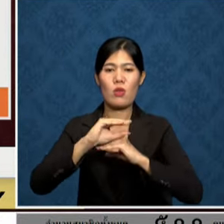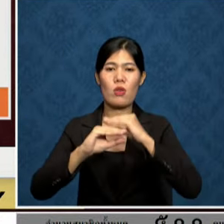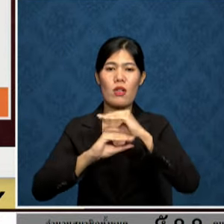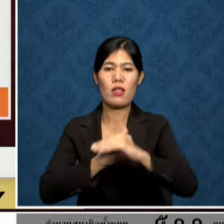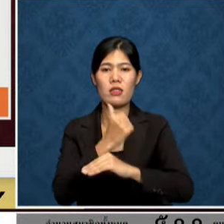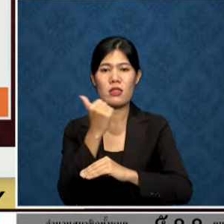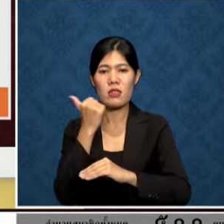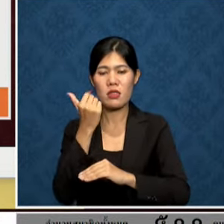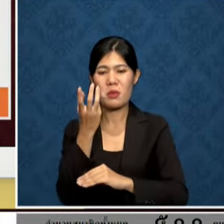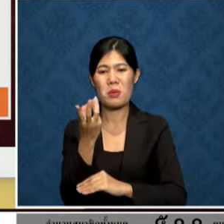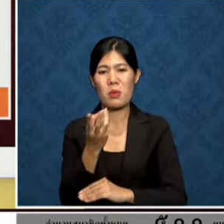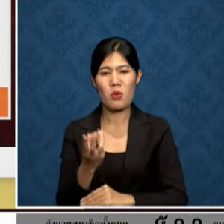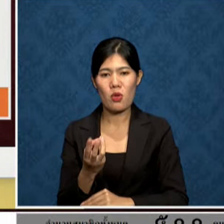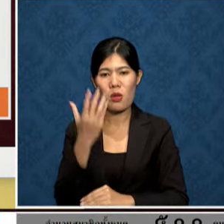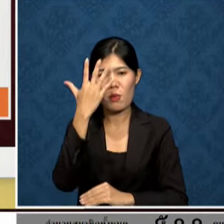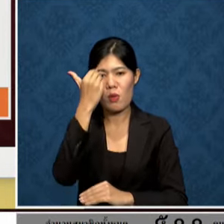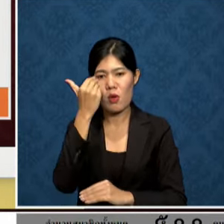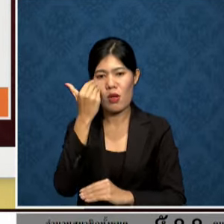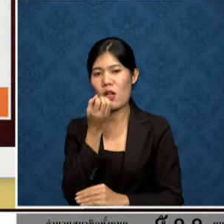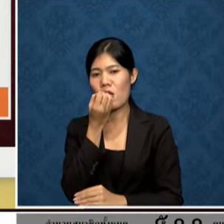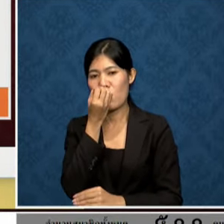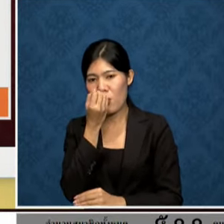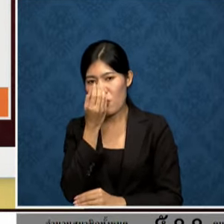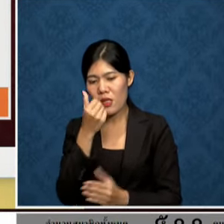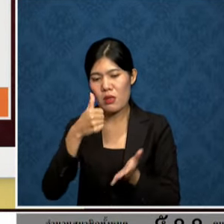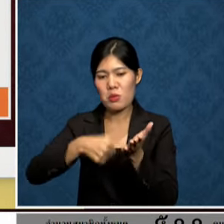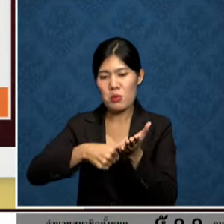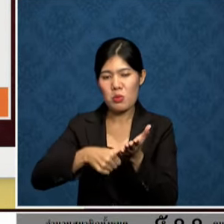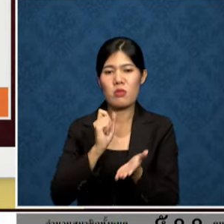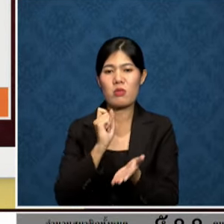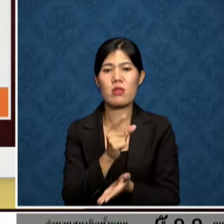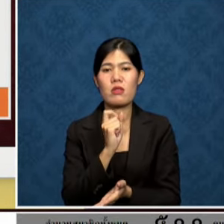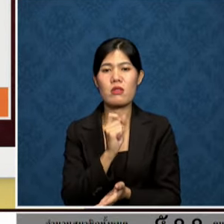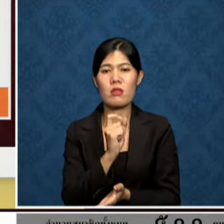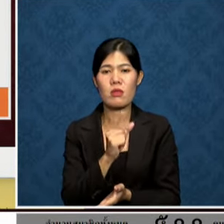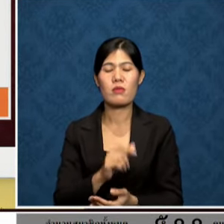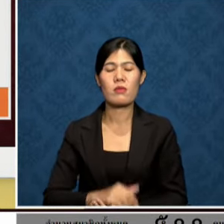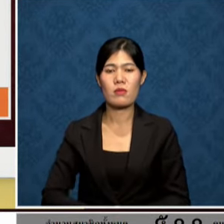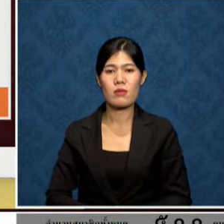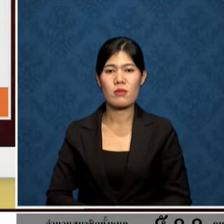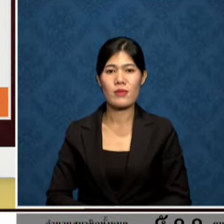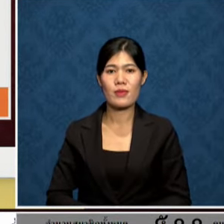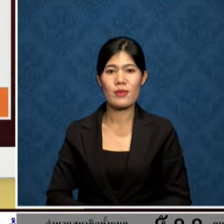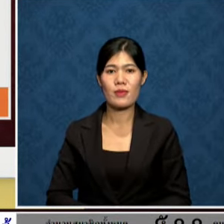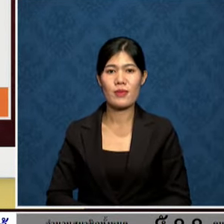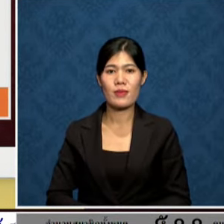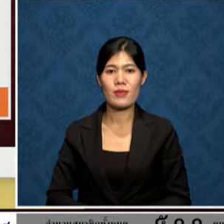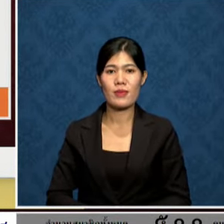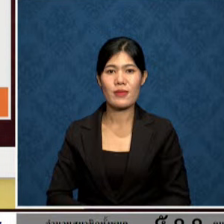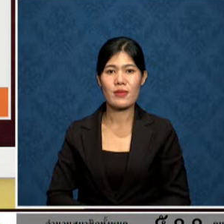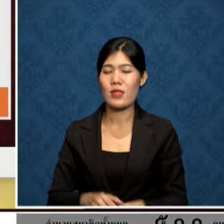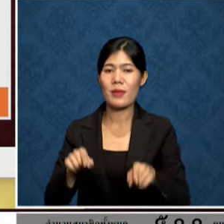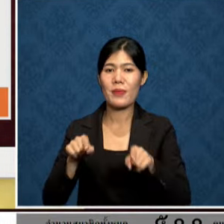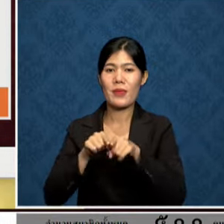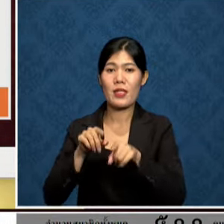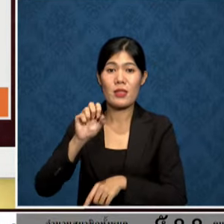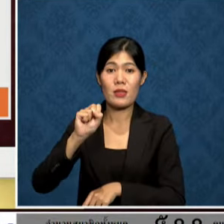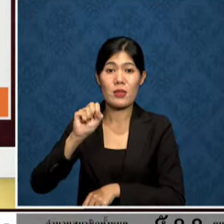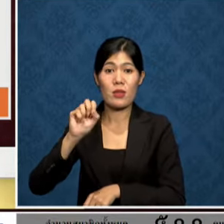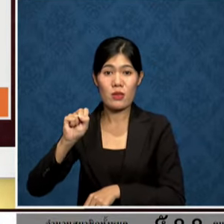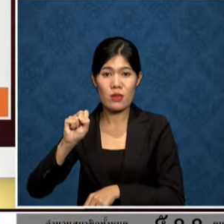เรื่อยๆเพราะว่าจำเป็นที่จะต้องมารับภาระดอกเบี้ยค่ะแล้วก็เป็นไปอย่างที่ทางส.สฝั่งรัฐบาลเมื่อสัก